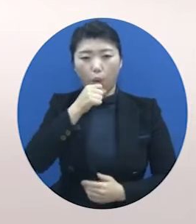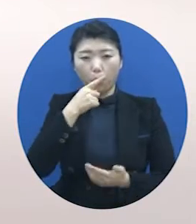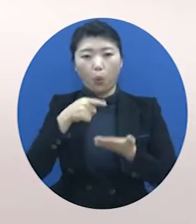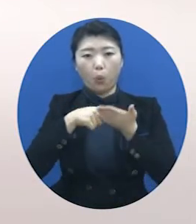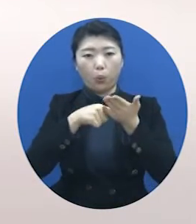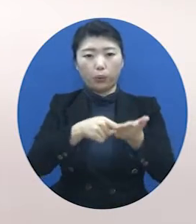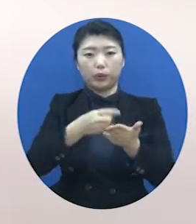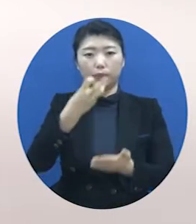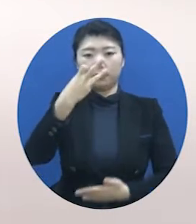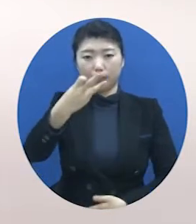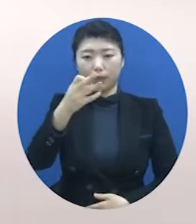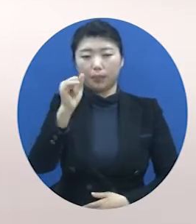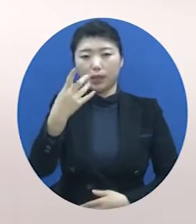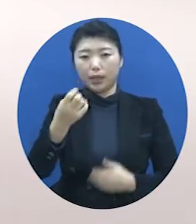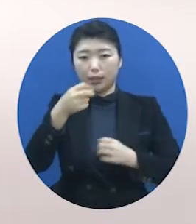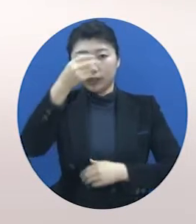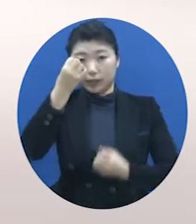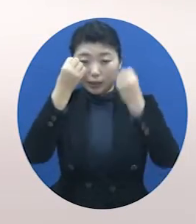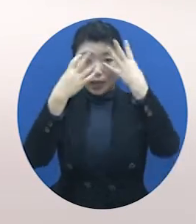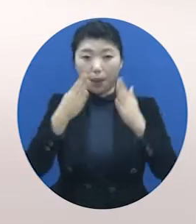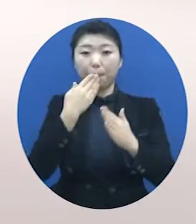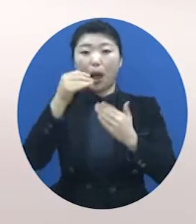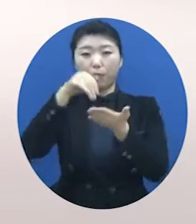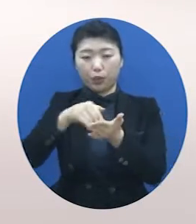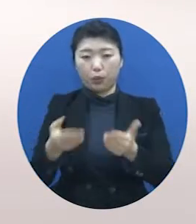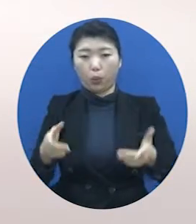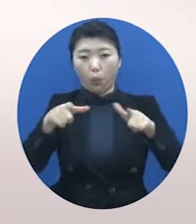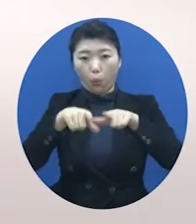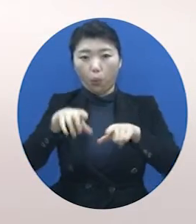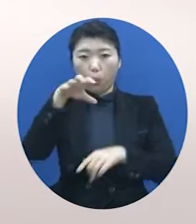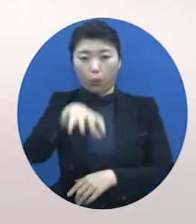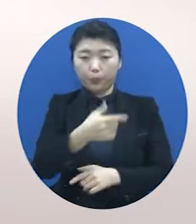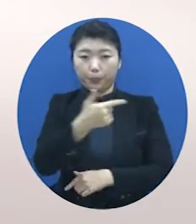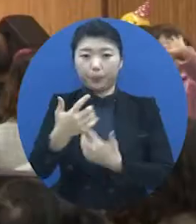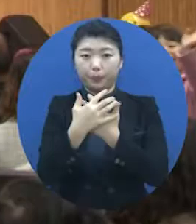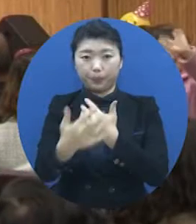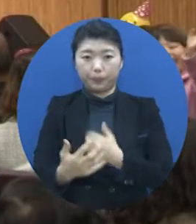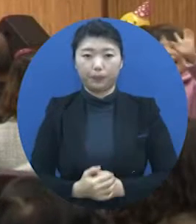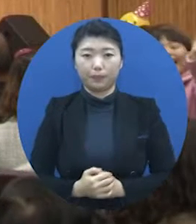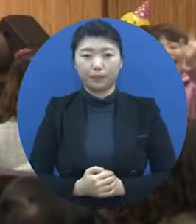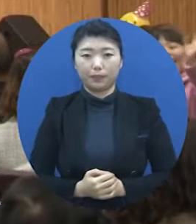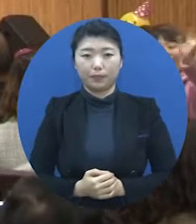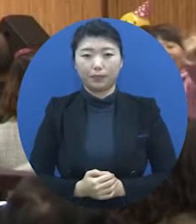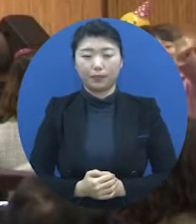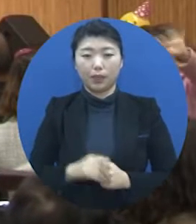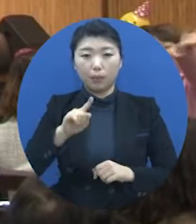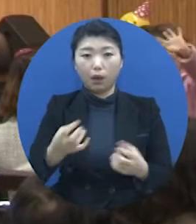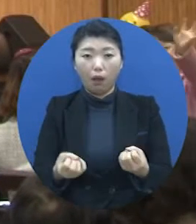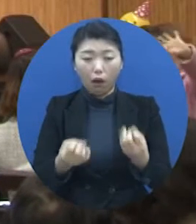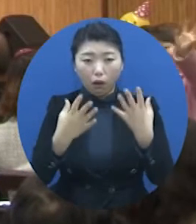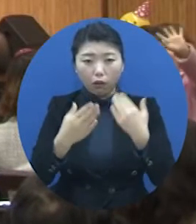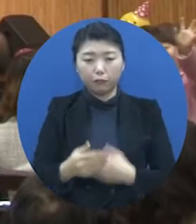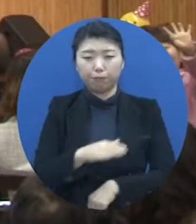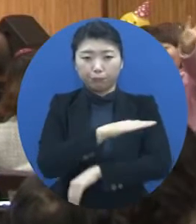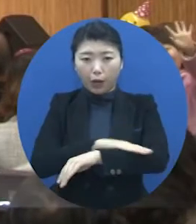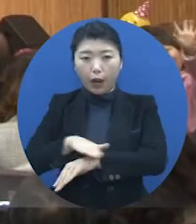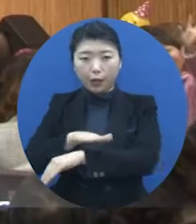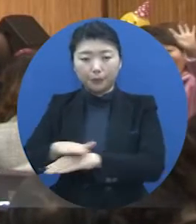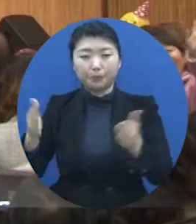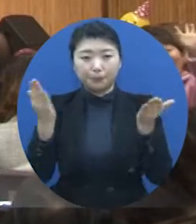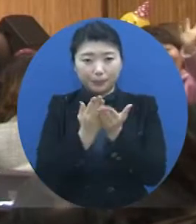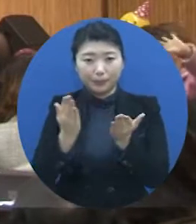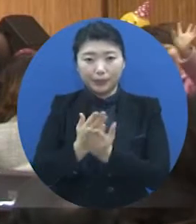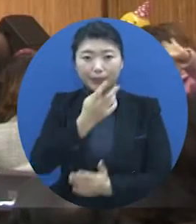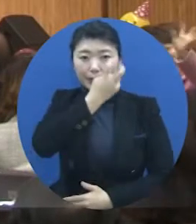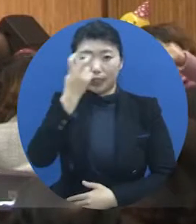및 제13회 세바위꼴 큰 잔치를 개최했습니다. 이번 행사는 됨됨이가 조화로운